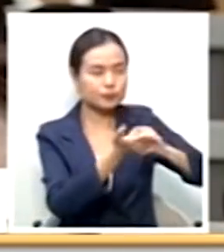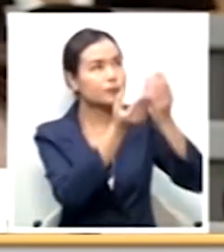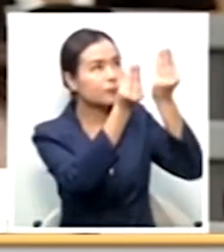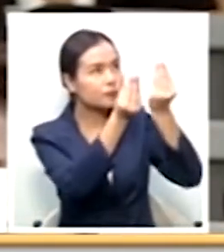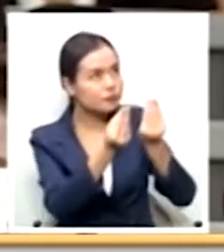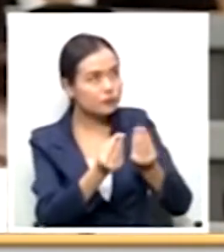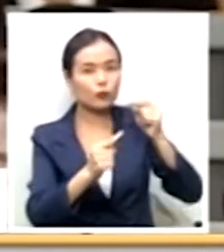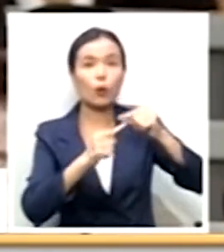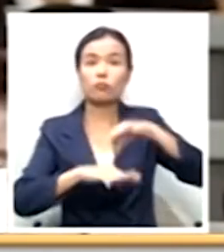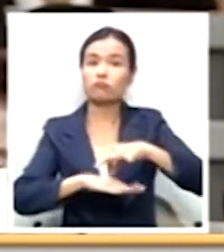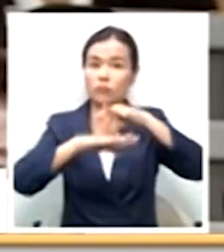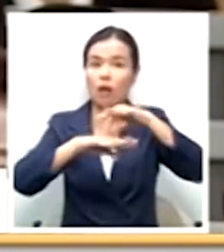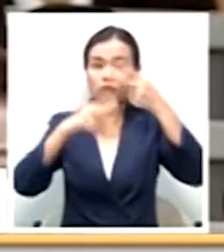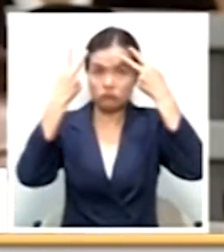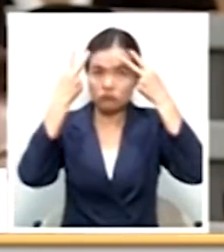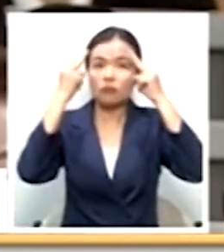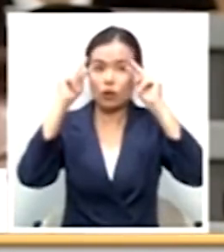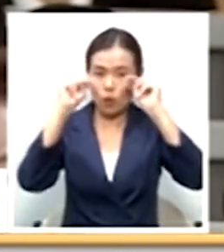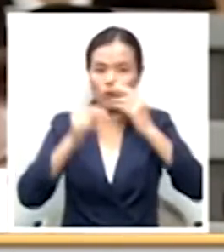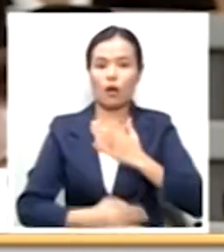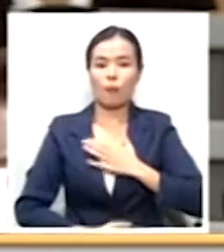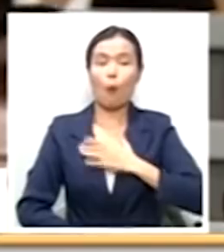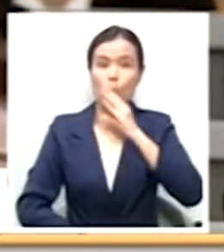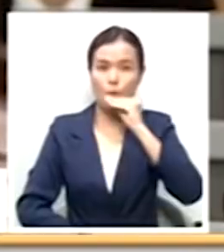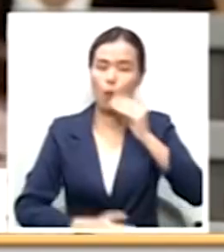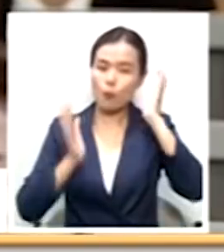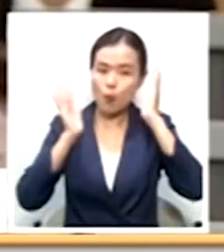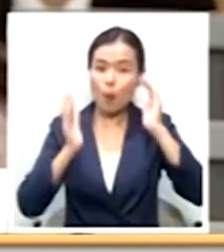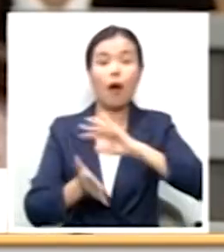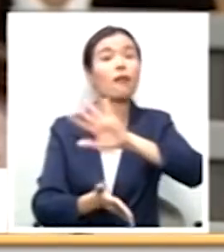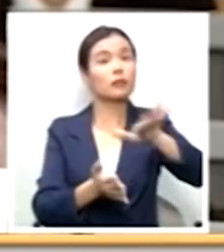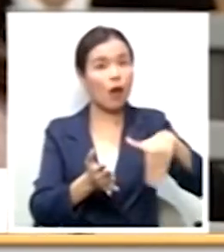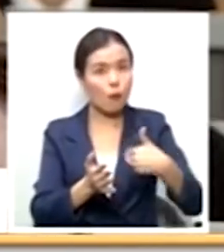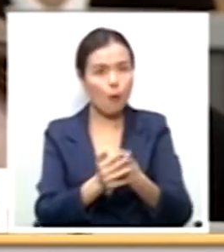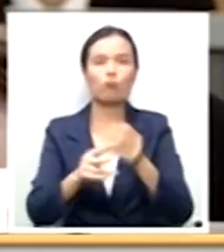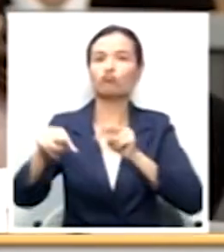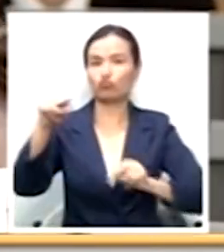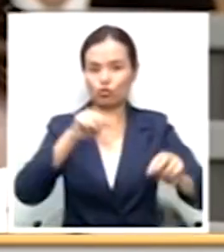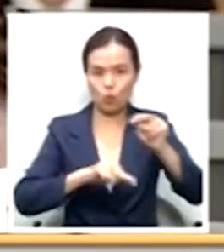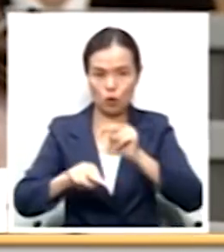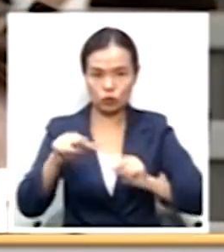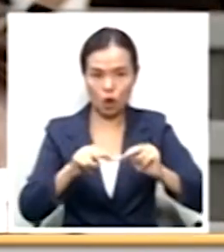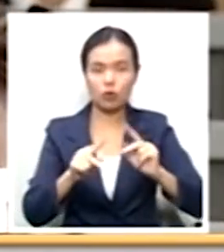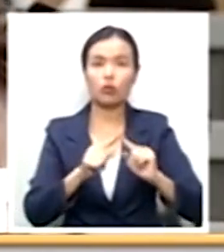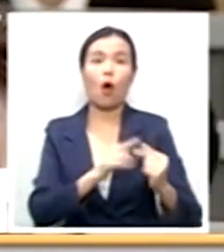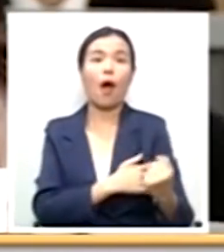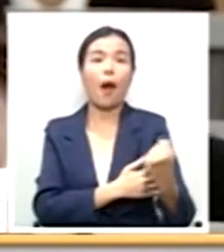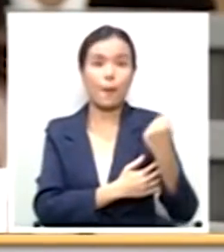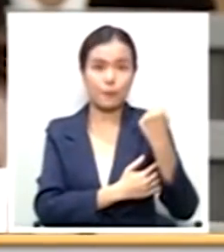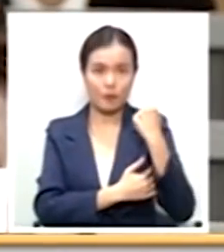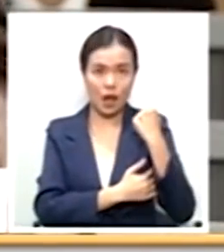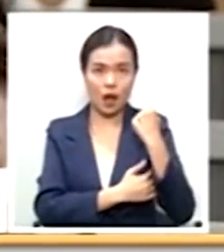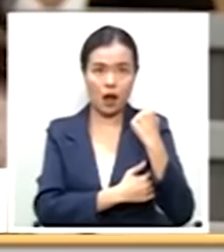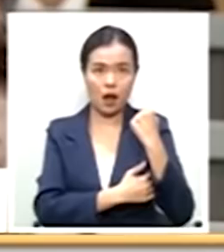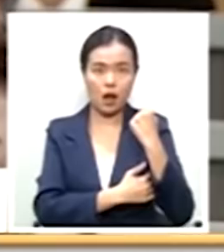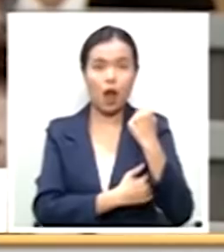ายกรัฐมนตรีดังนั้นสิ่งที่ผมอภิปรายพูดไปทั้งหมดคือการตรวจสอบการใช้อำนาจของคณะรัฐมนต